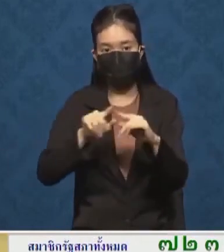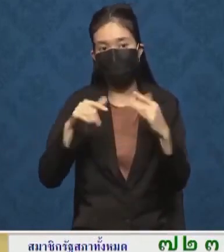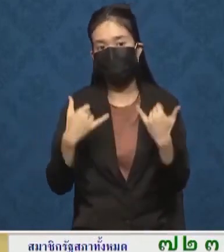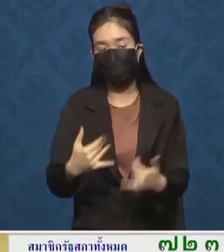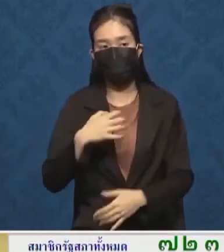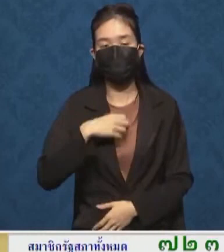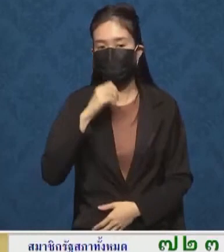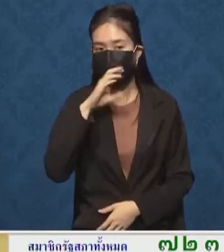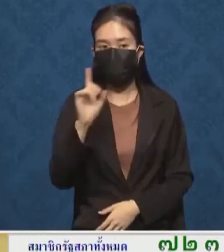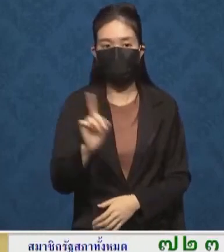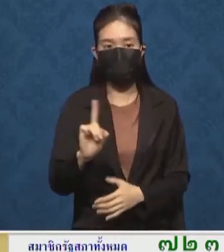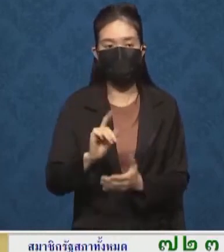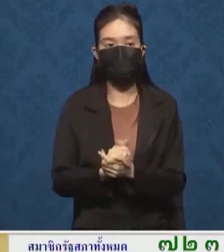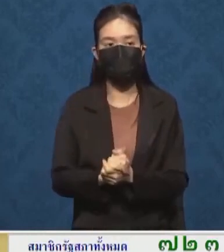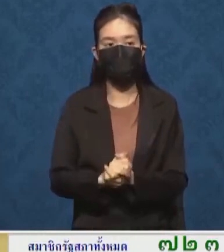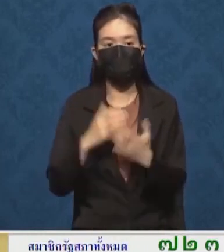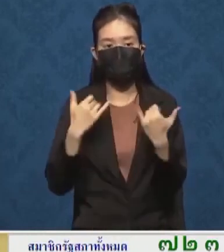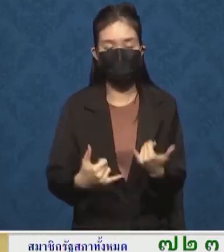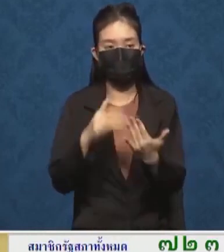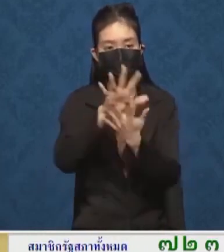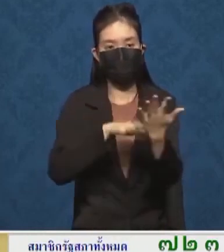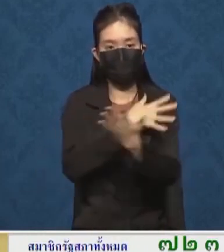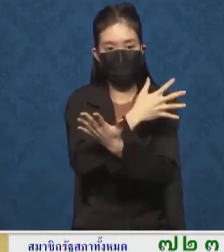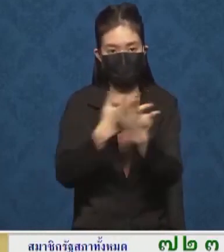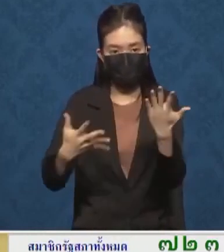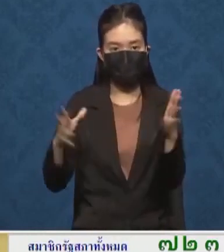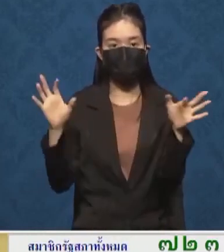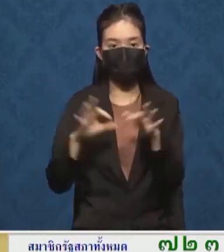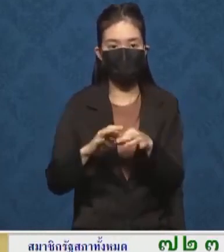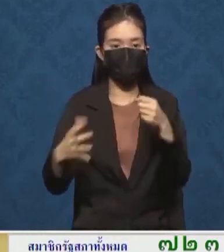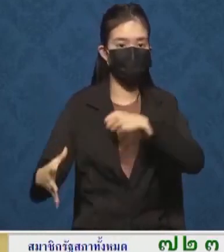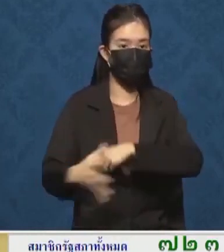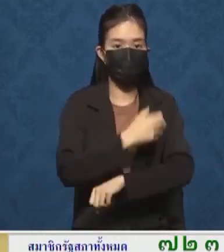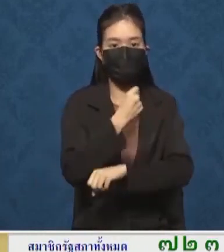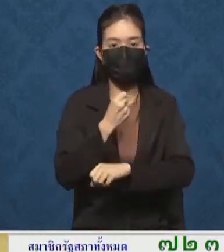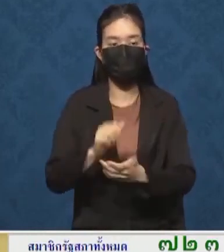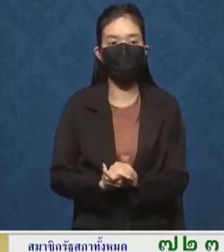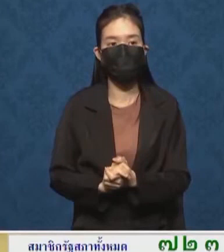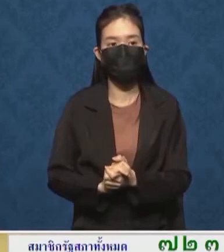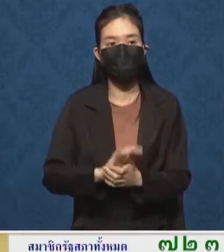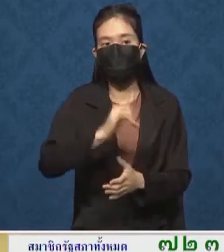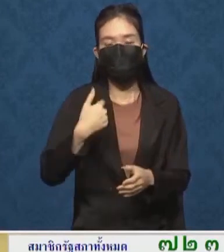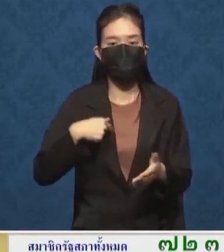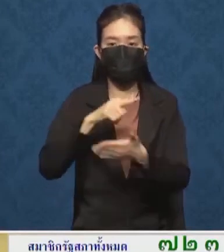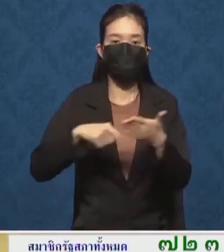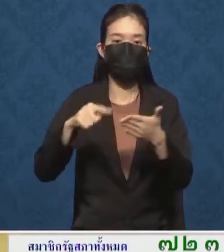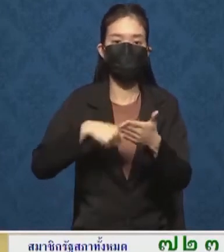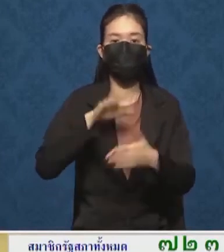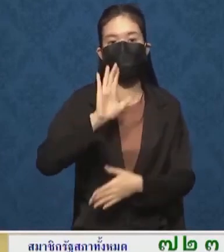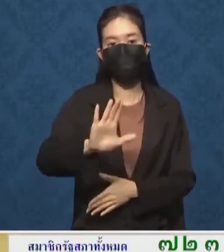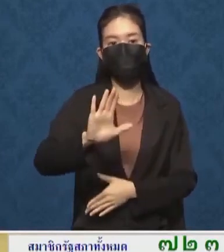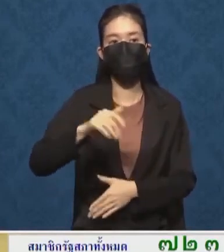เอางบประมาณเหล่านี้มาทำเป็นแผนและเป็นเครื่องมือทางการเมืองเพื่อประหัตประหารรัฐบาลที่มาจากการเลือกตั้งของประชาชน